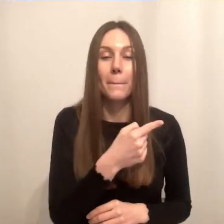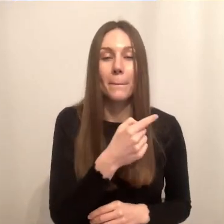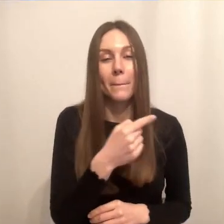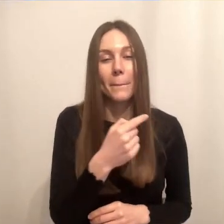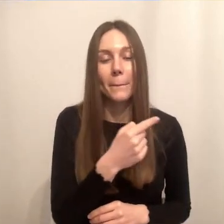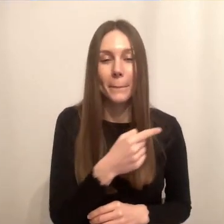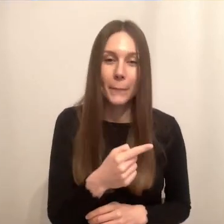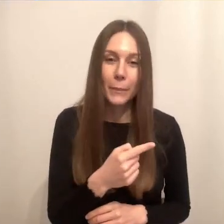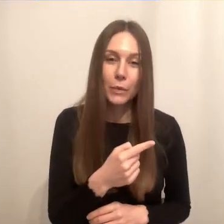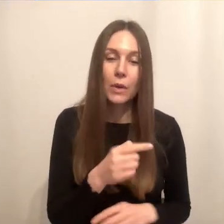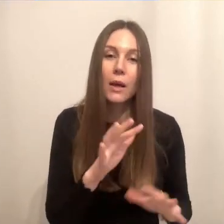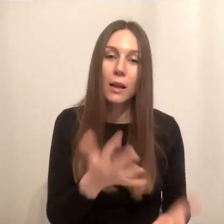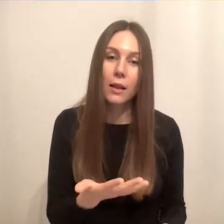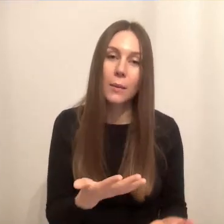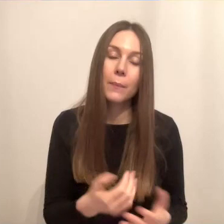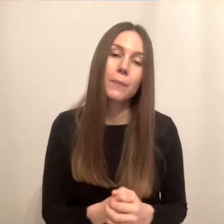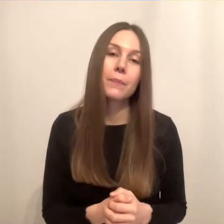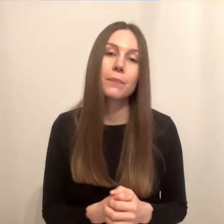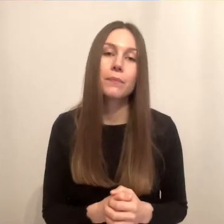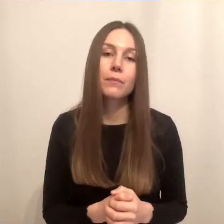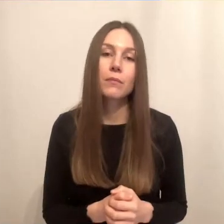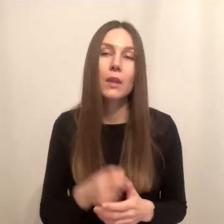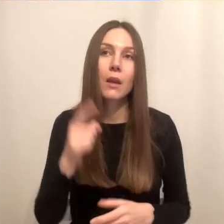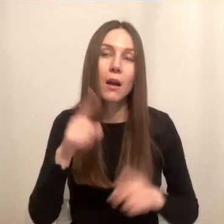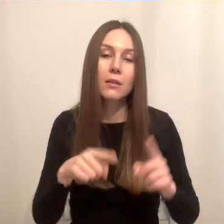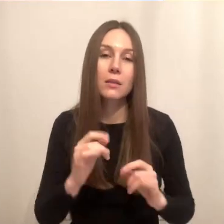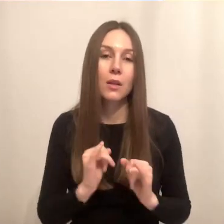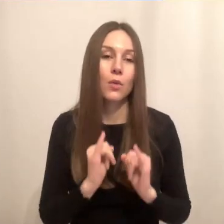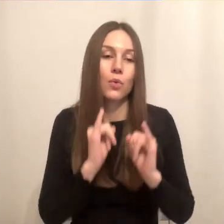turbūt per didelę kartais toleranciją,